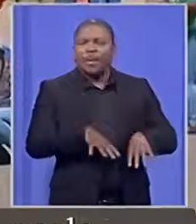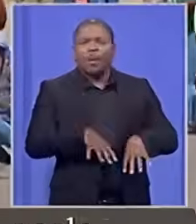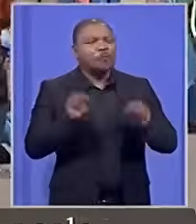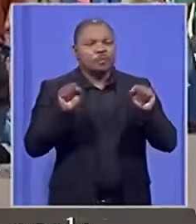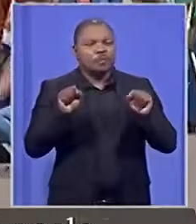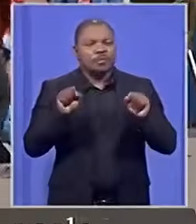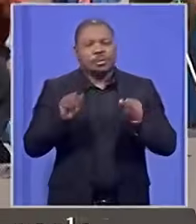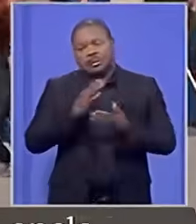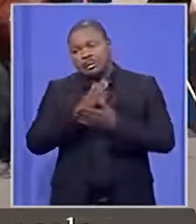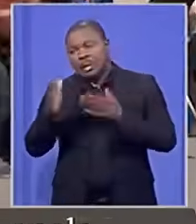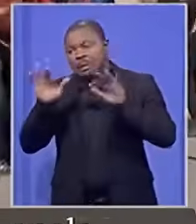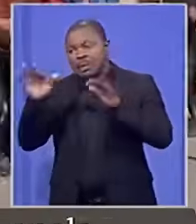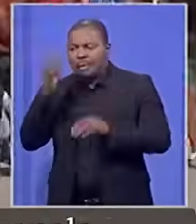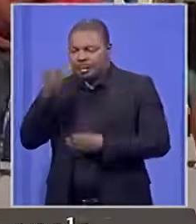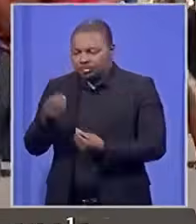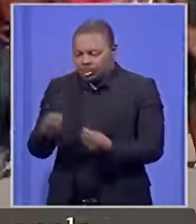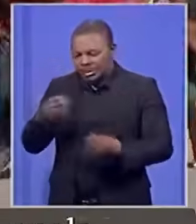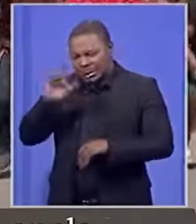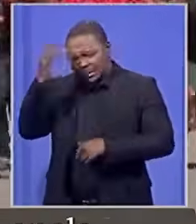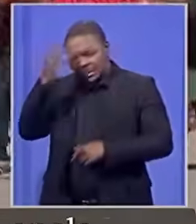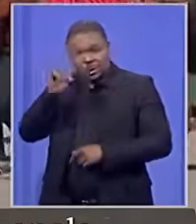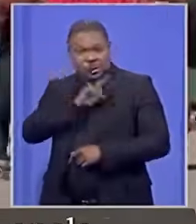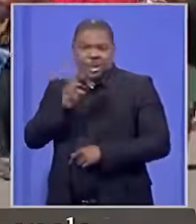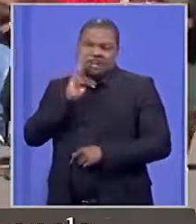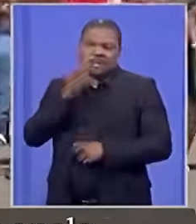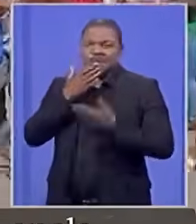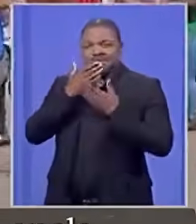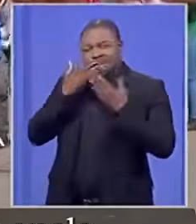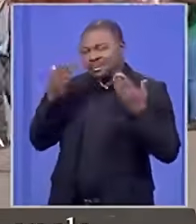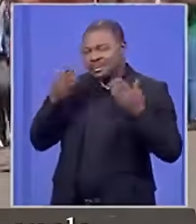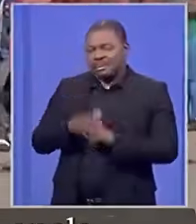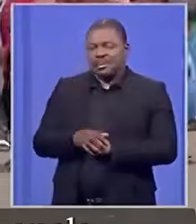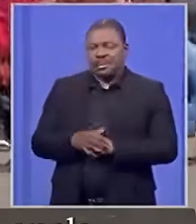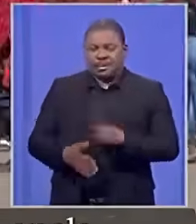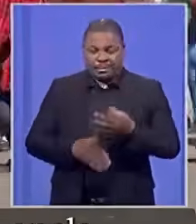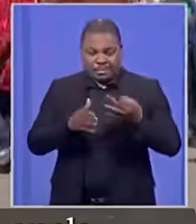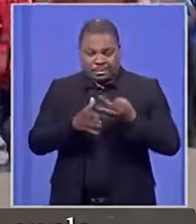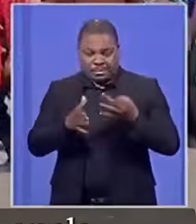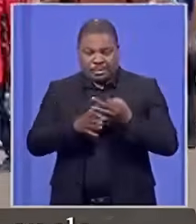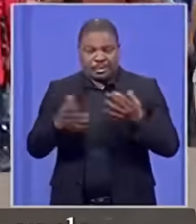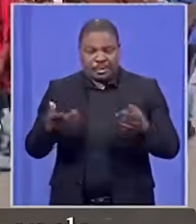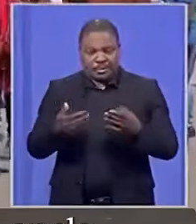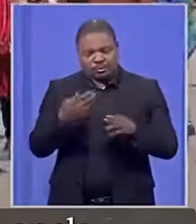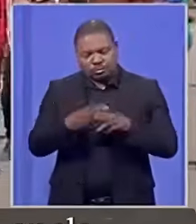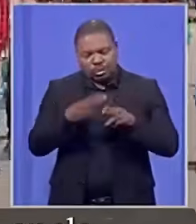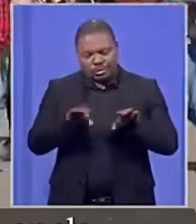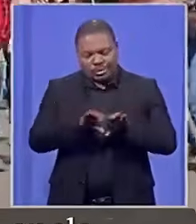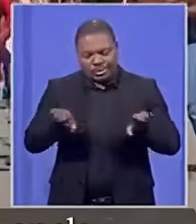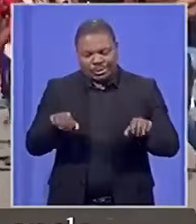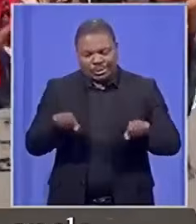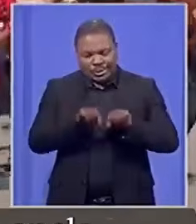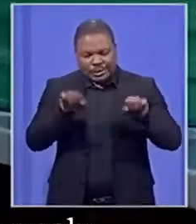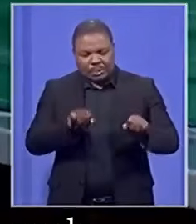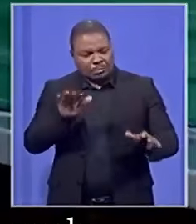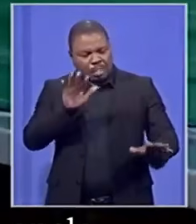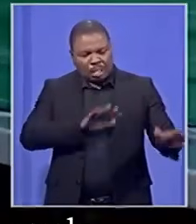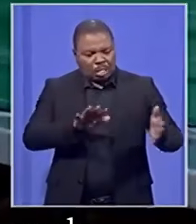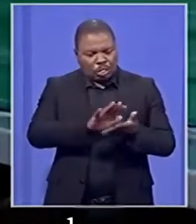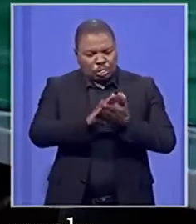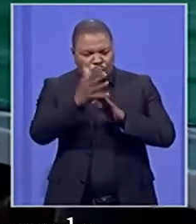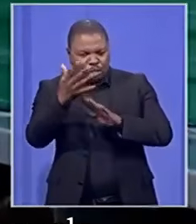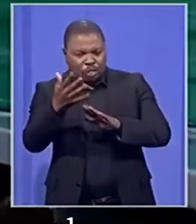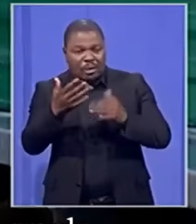bona ba kulelwa ke bana ka lebaka la ho hloka metsi. Ho sitiseha ha phallo ya dikgwerekgwere ho se ho bakile hore ba